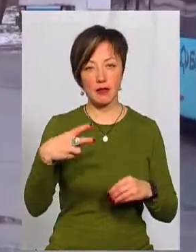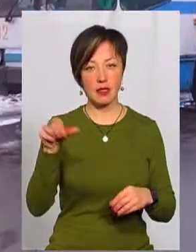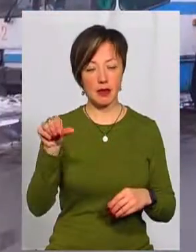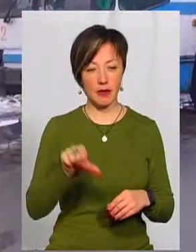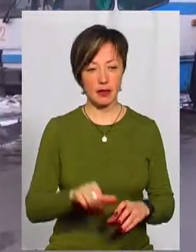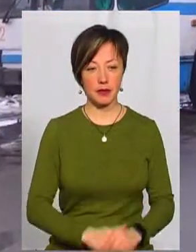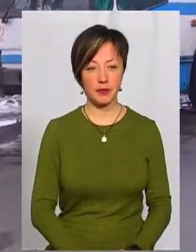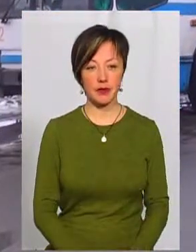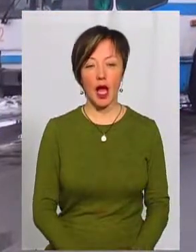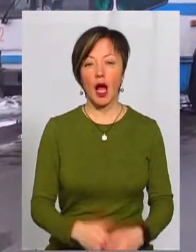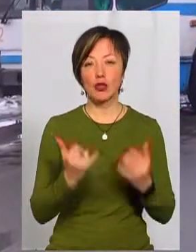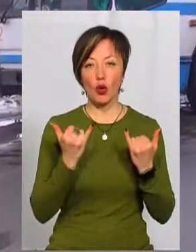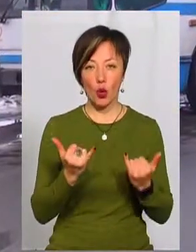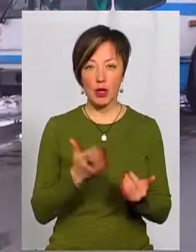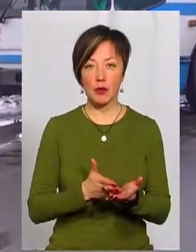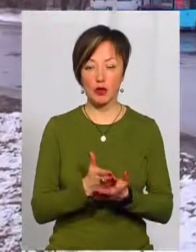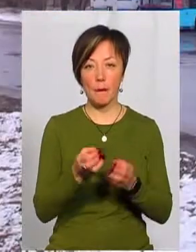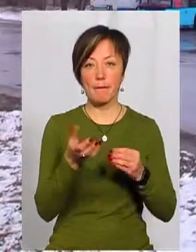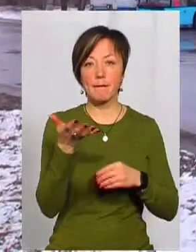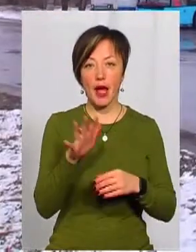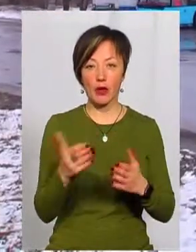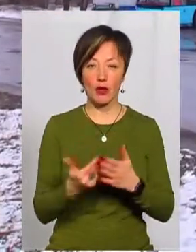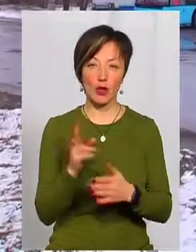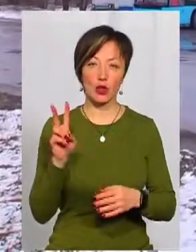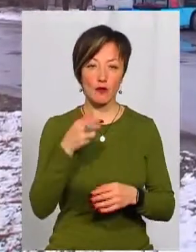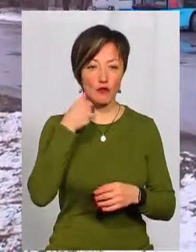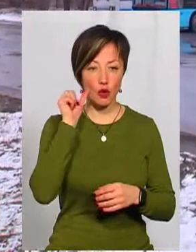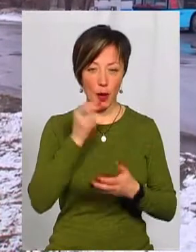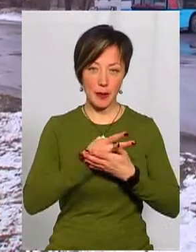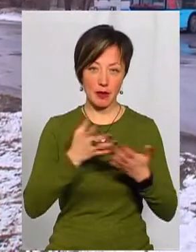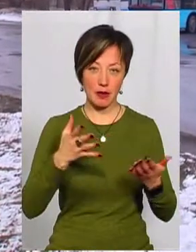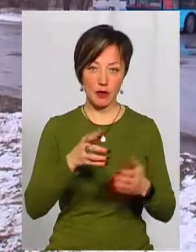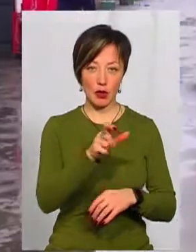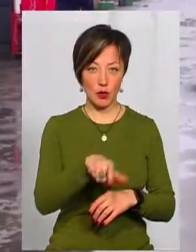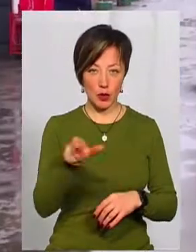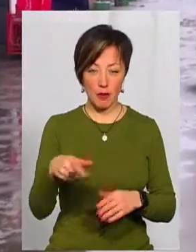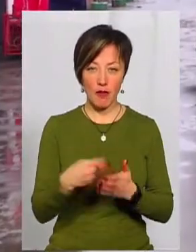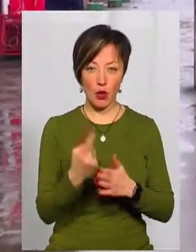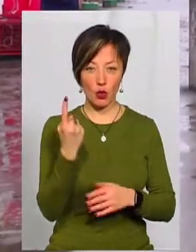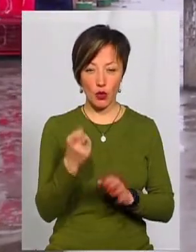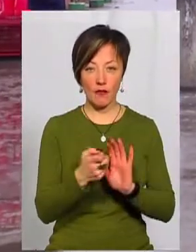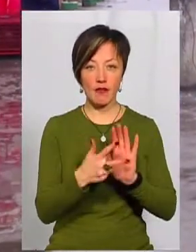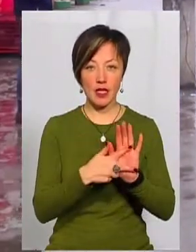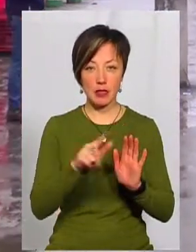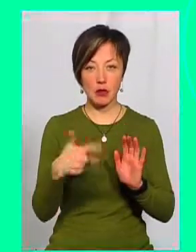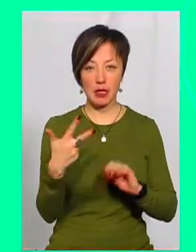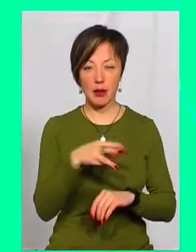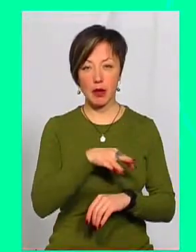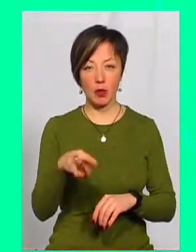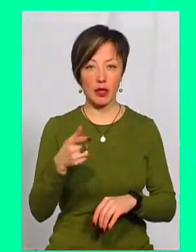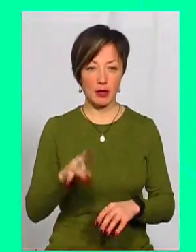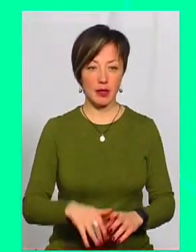хвилин. Нагадаю, сьогодні на маршрут вийшли 5 нових тролейбусів, які вчора презентували містянам. Вартість одного – 8,3 мільйони гривень.